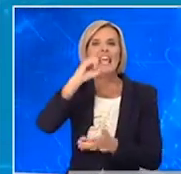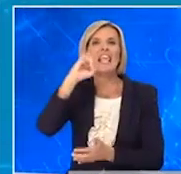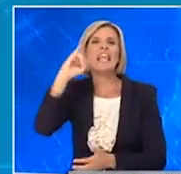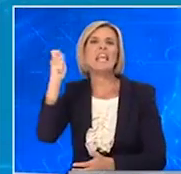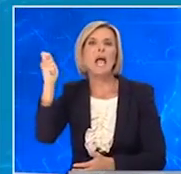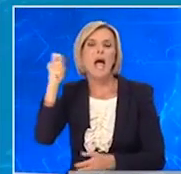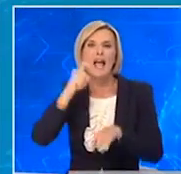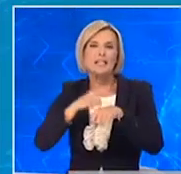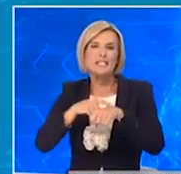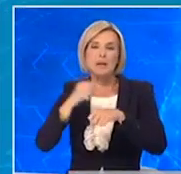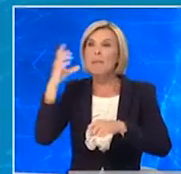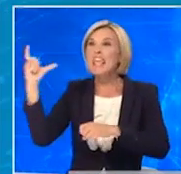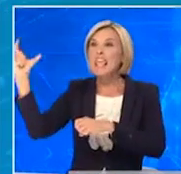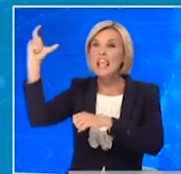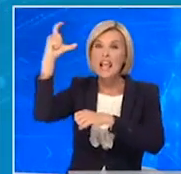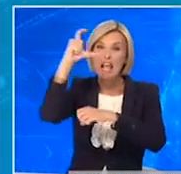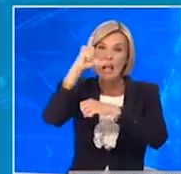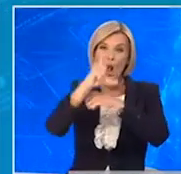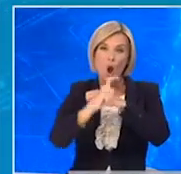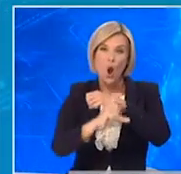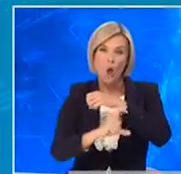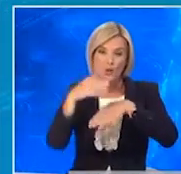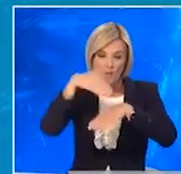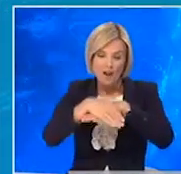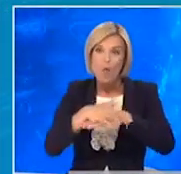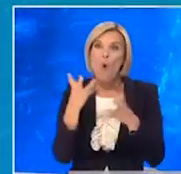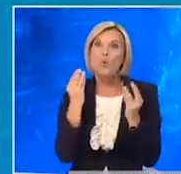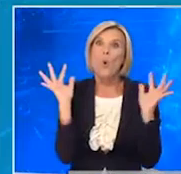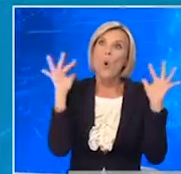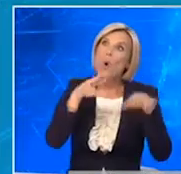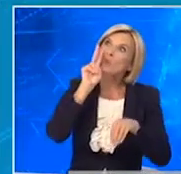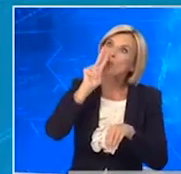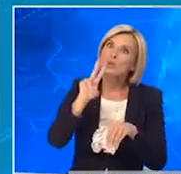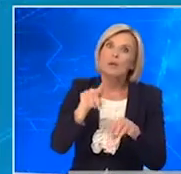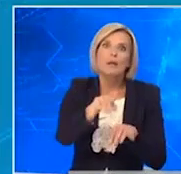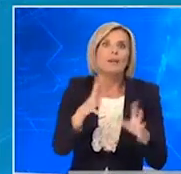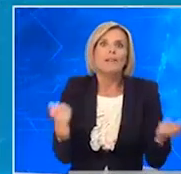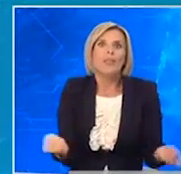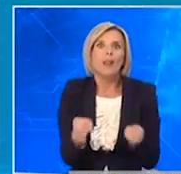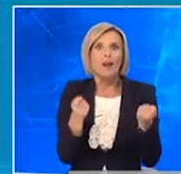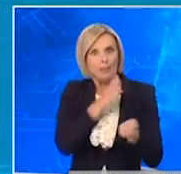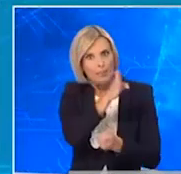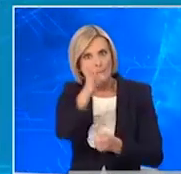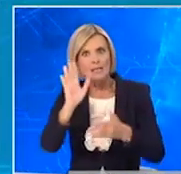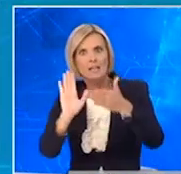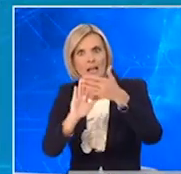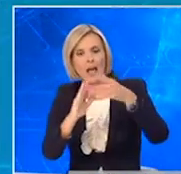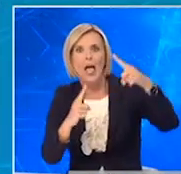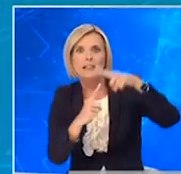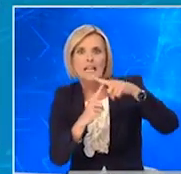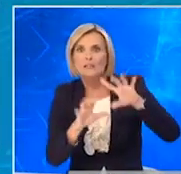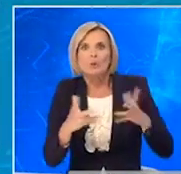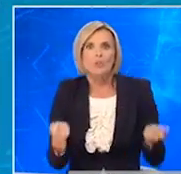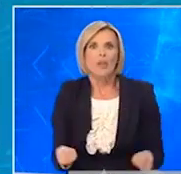συνωστισμό. Όλο αυτό μετά πώς θα κάνετε στις συχνηλάτες επαφών εκεί? Το έχω ξαναπεί και το λέω,